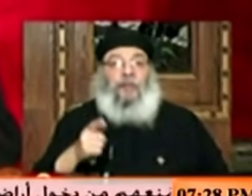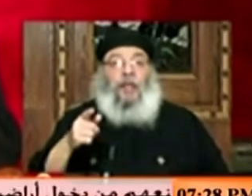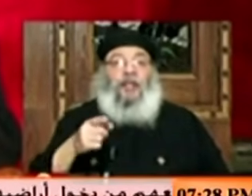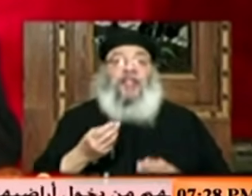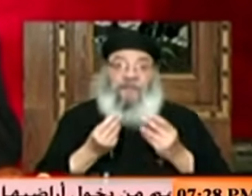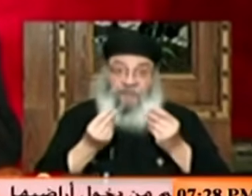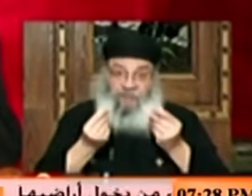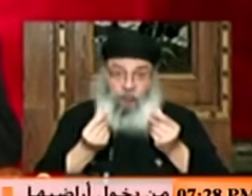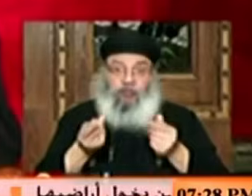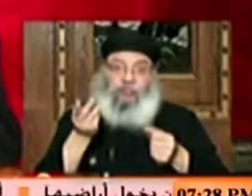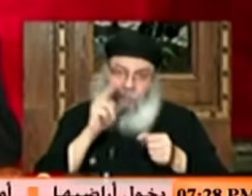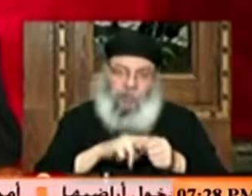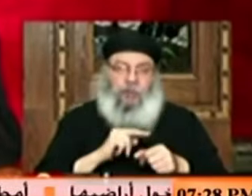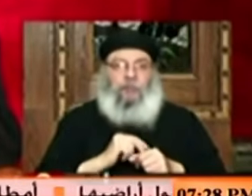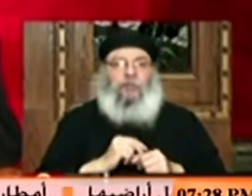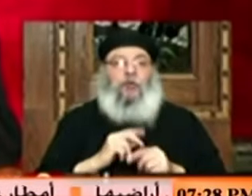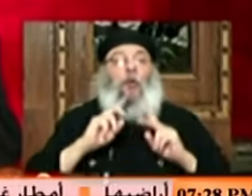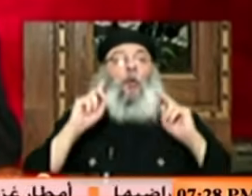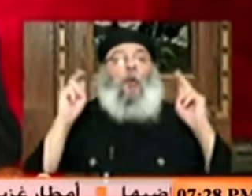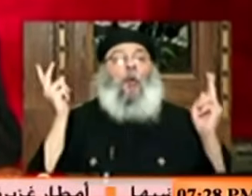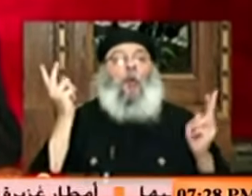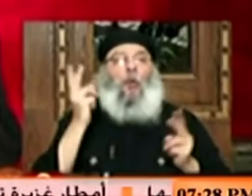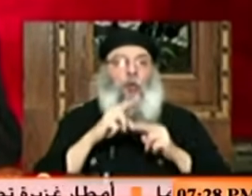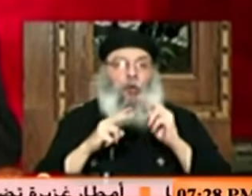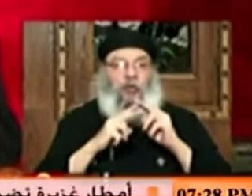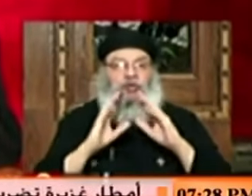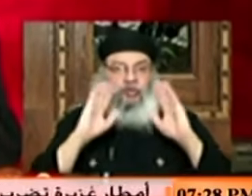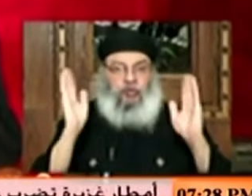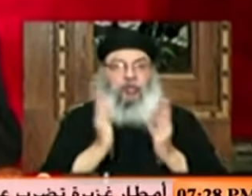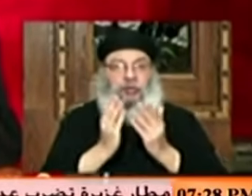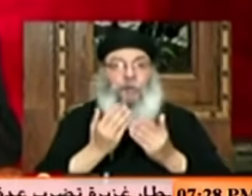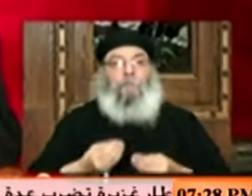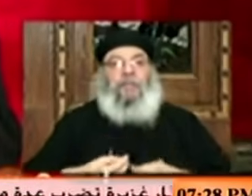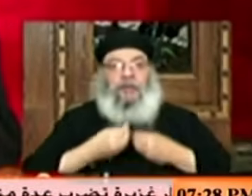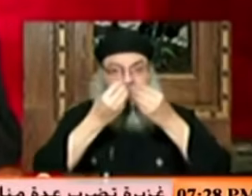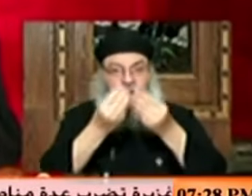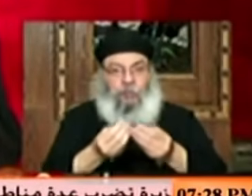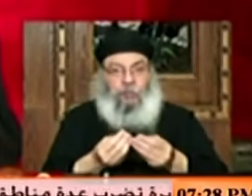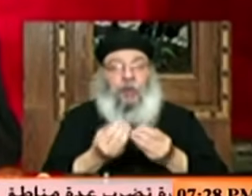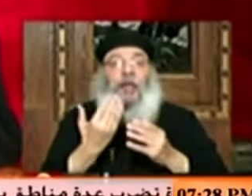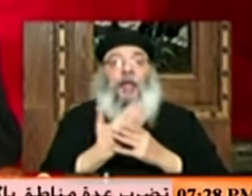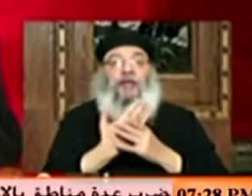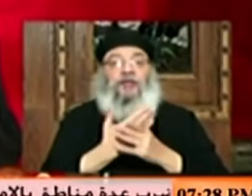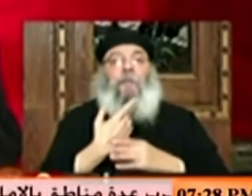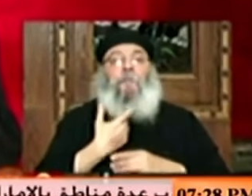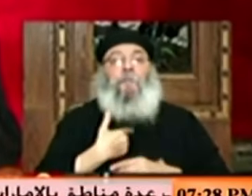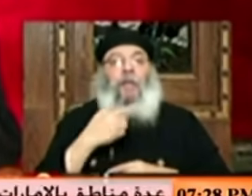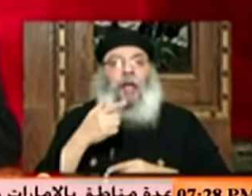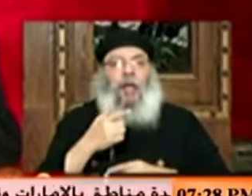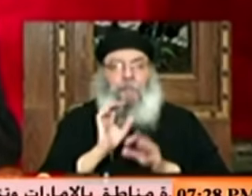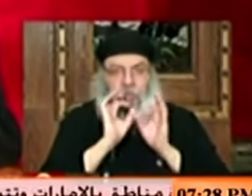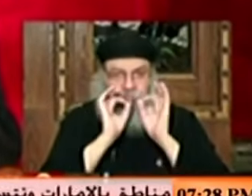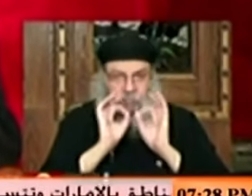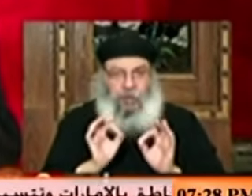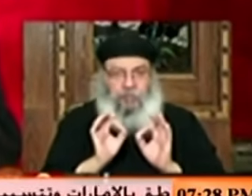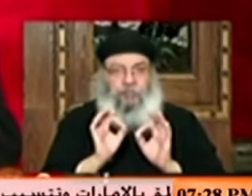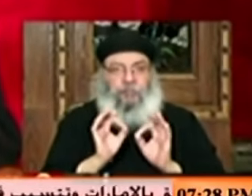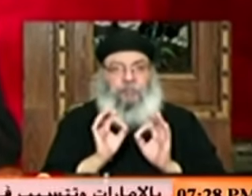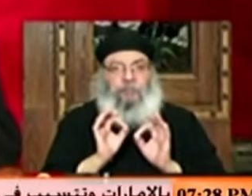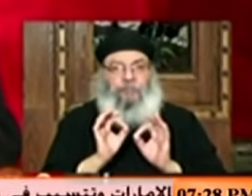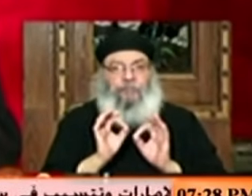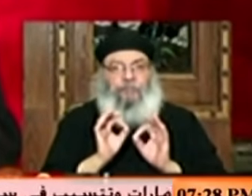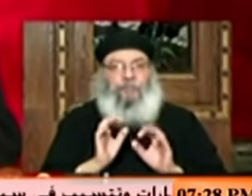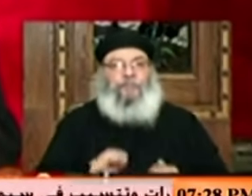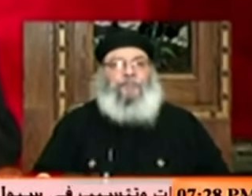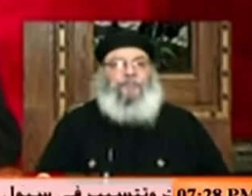المال لان كل شيء انت بتقدمه من اجل المحبه الخالصه وزي